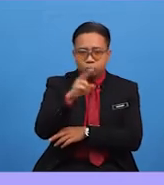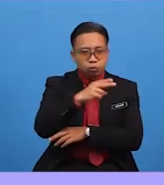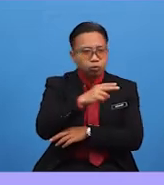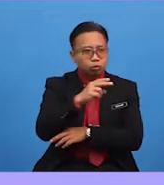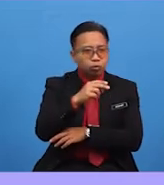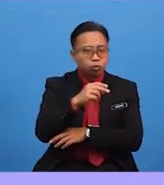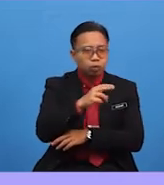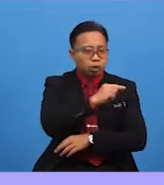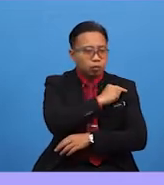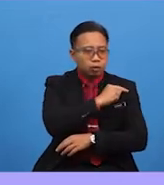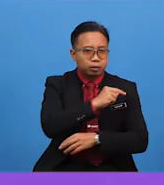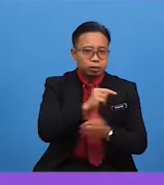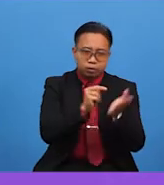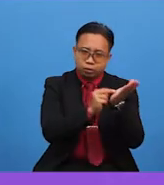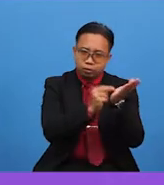jururawat.